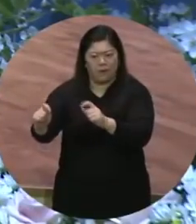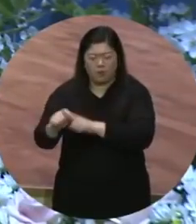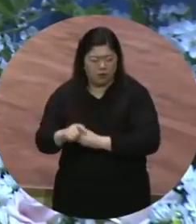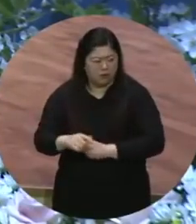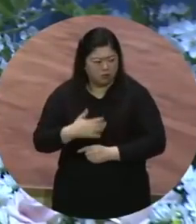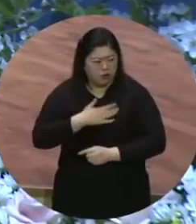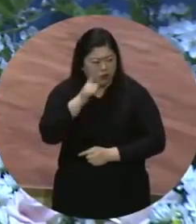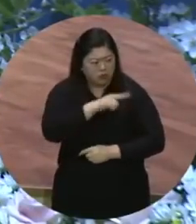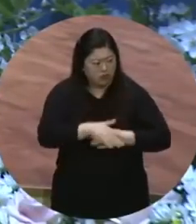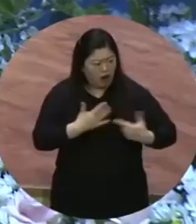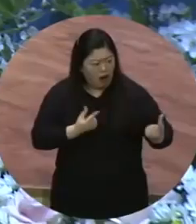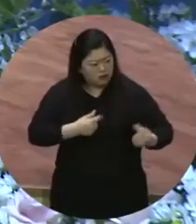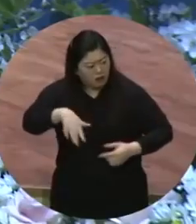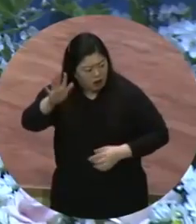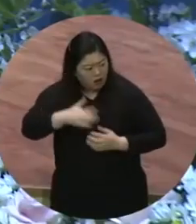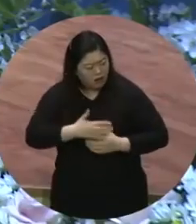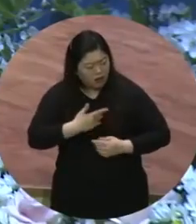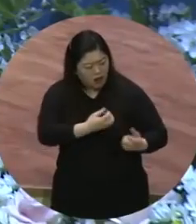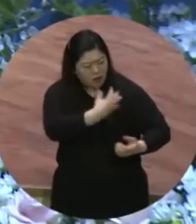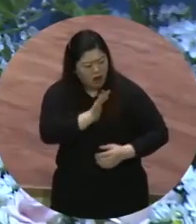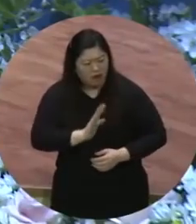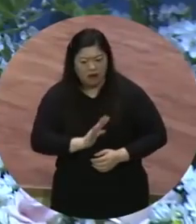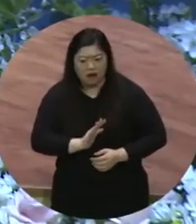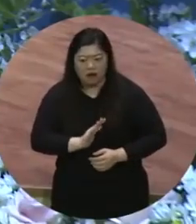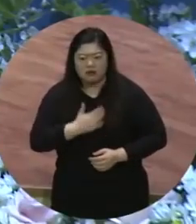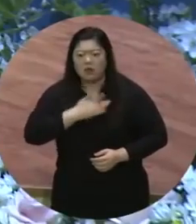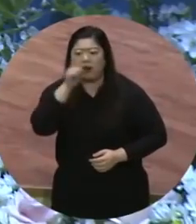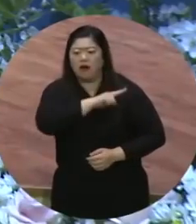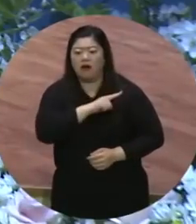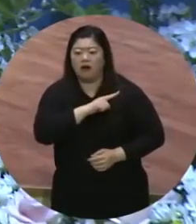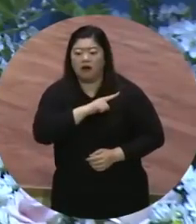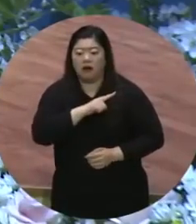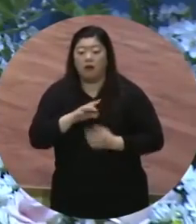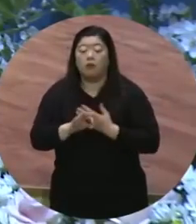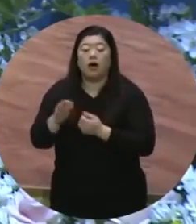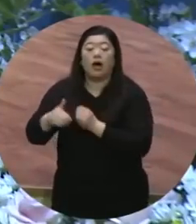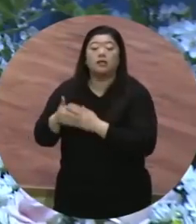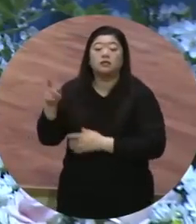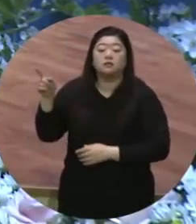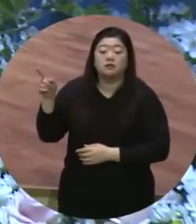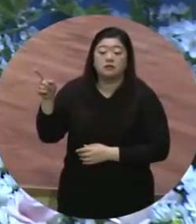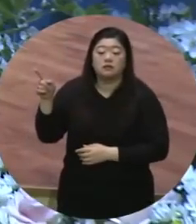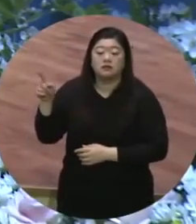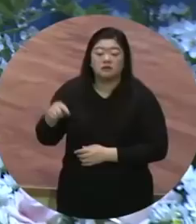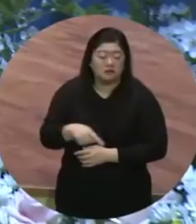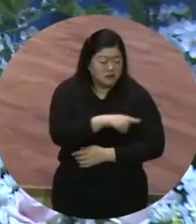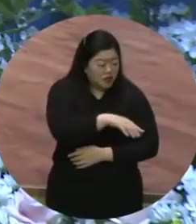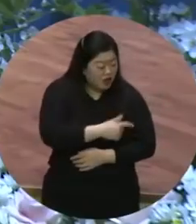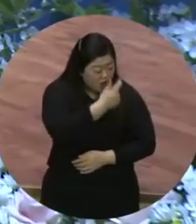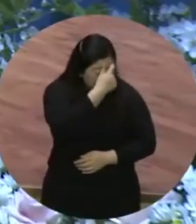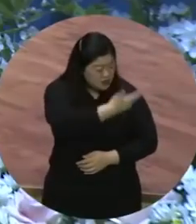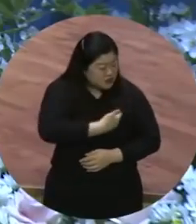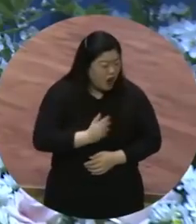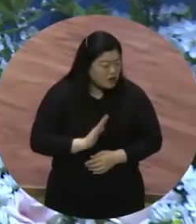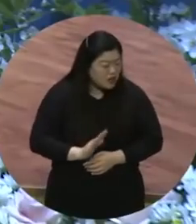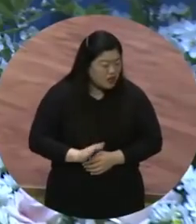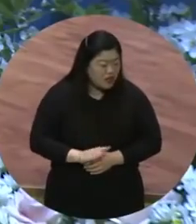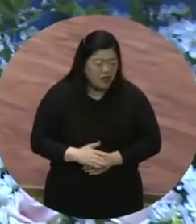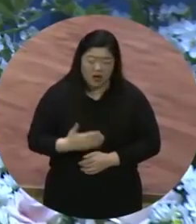같이 가면서도 한마디도 말 안 하고 그냥 하루 종일 또 말 안 해. 나쁜 사람이야.